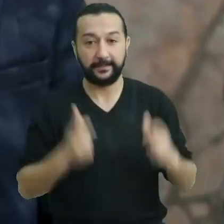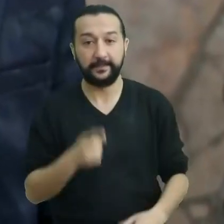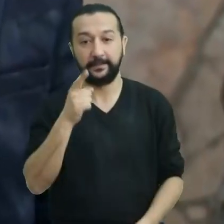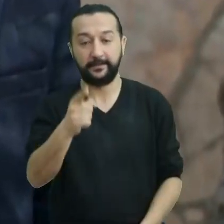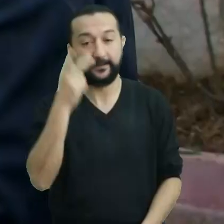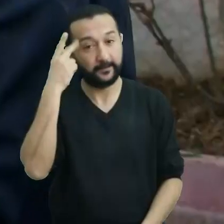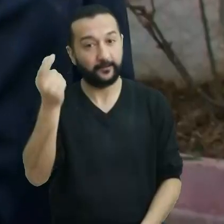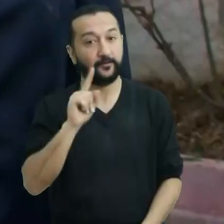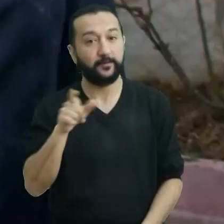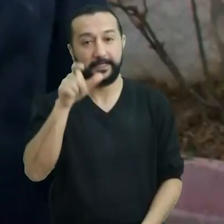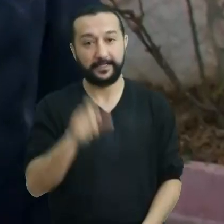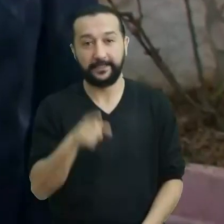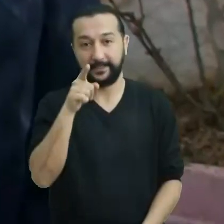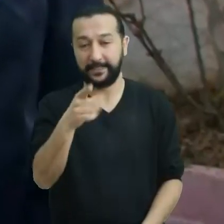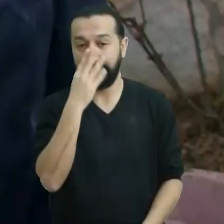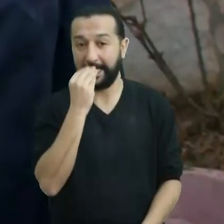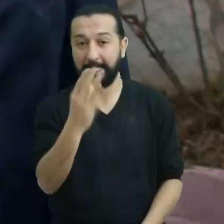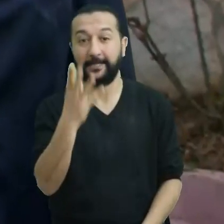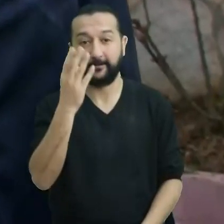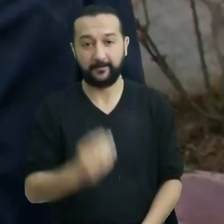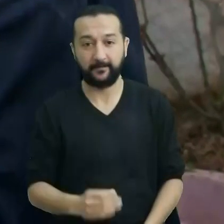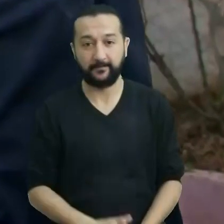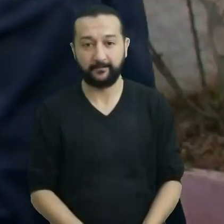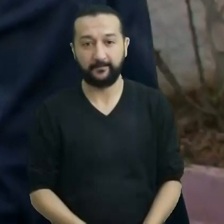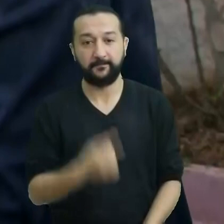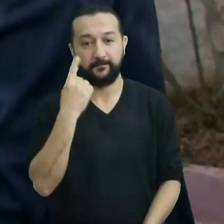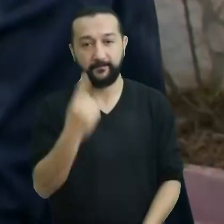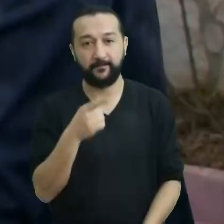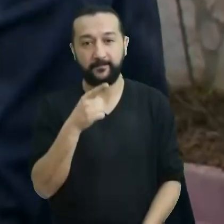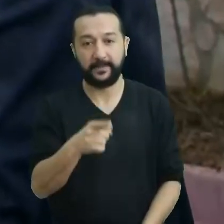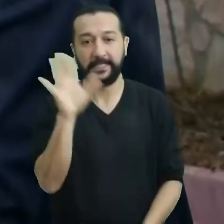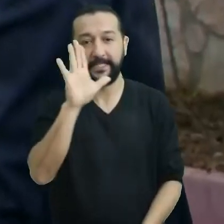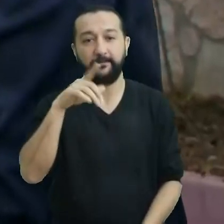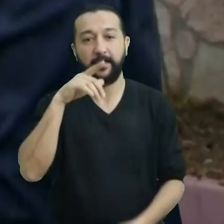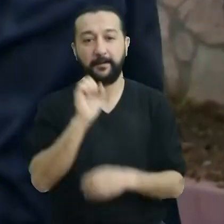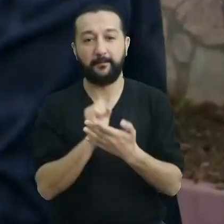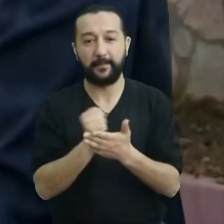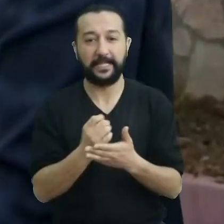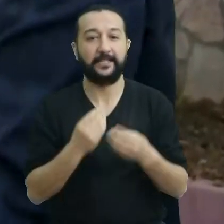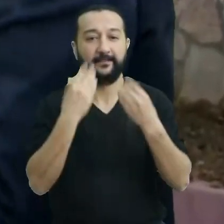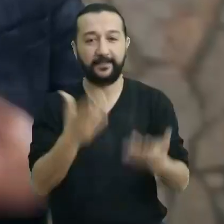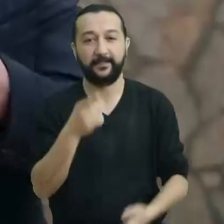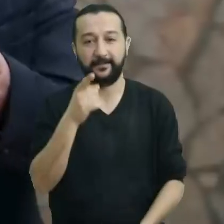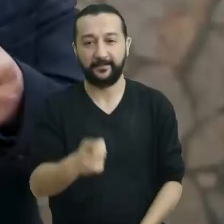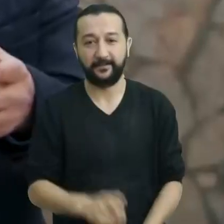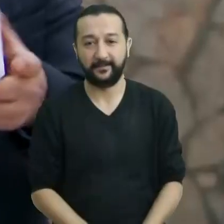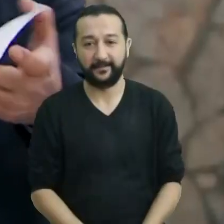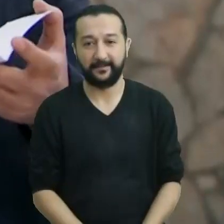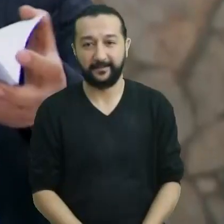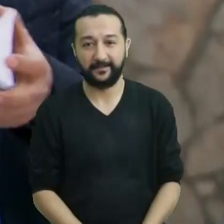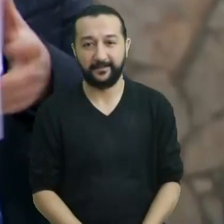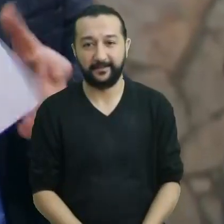sizi unutmadı. Size armağan olarak bir sinema bileti veriyor.